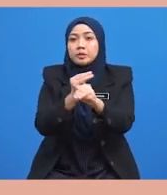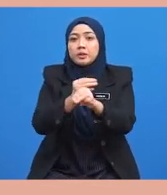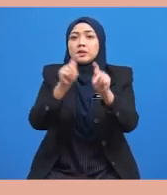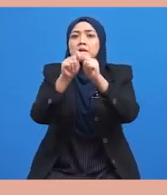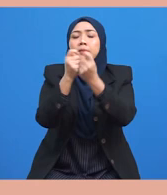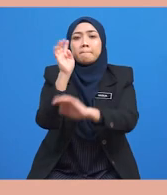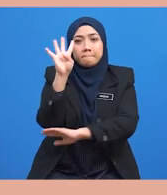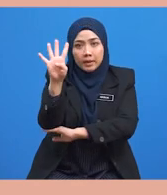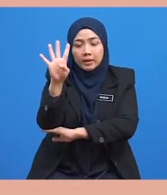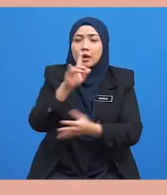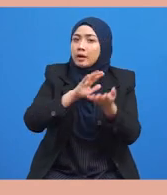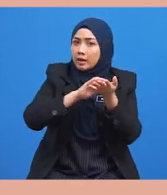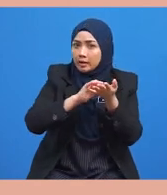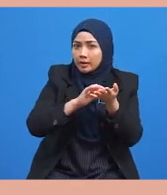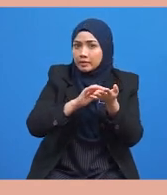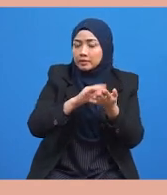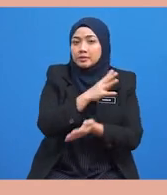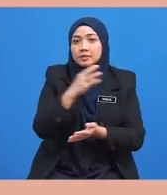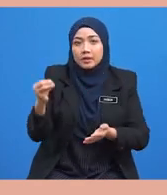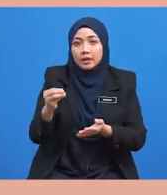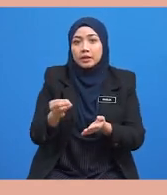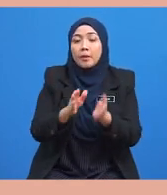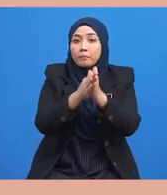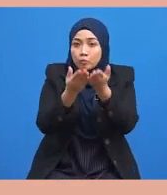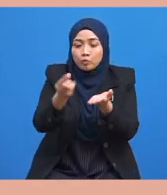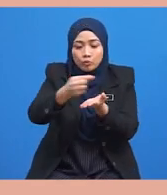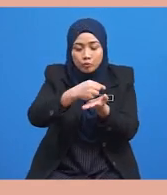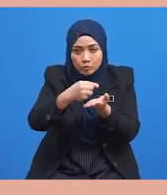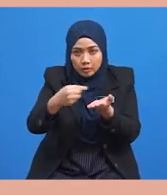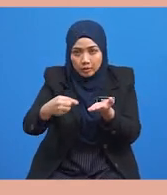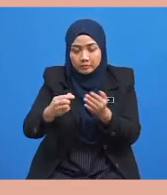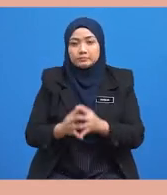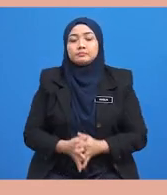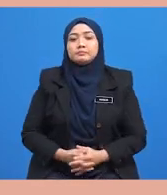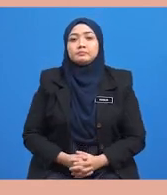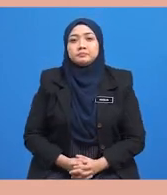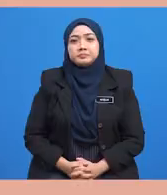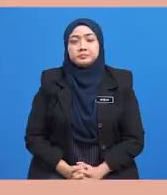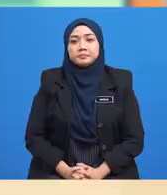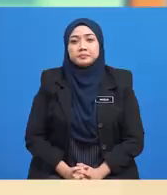4, kalkulator dan buku catatan. Bagus semua.